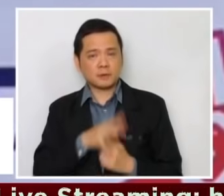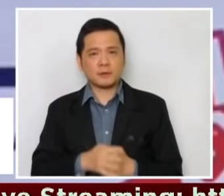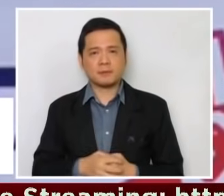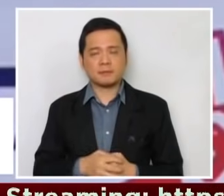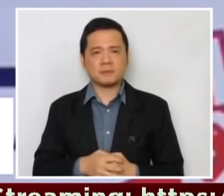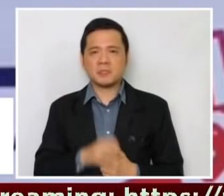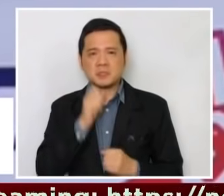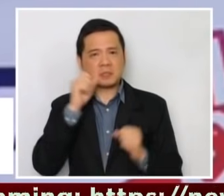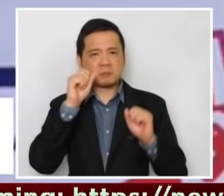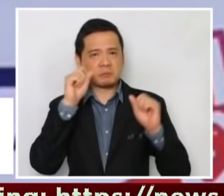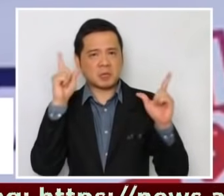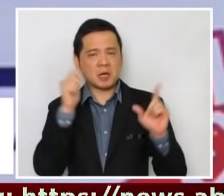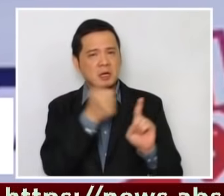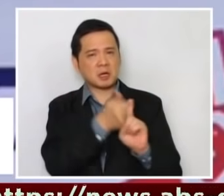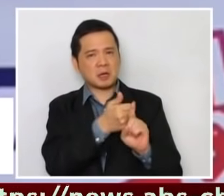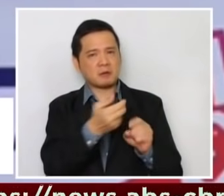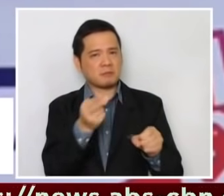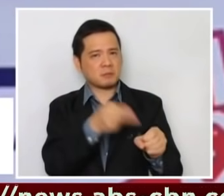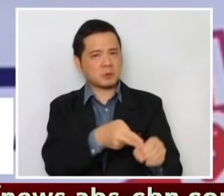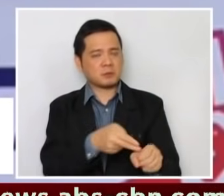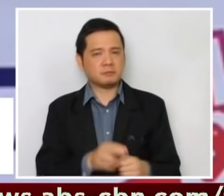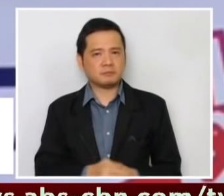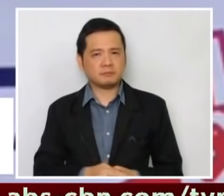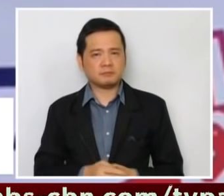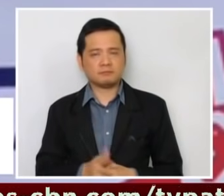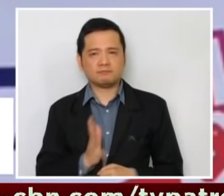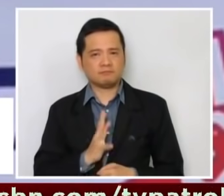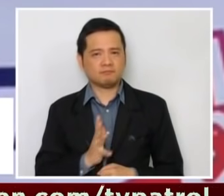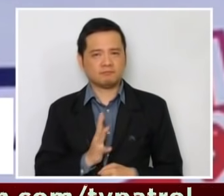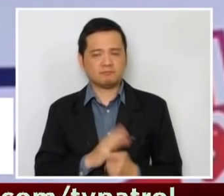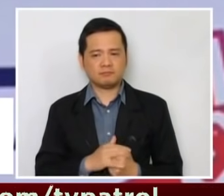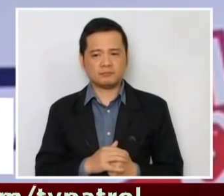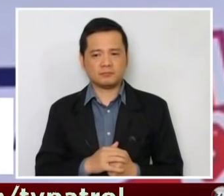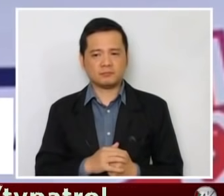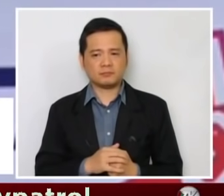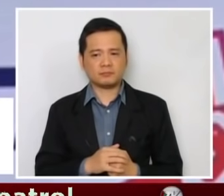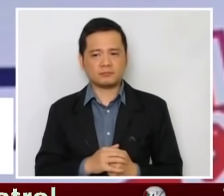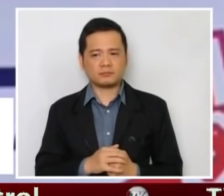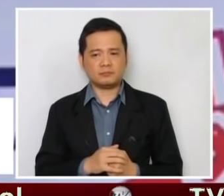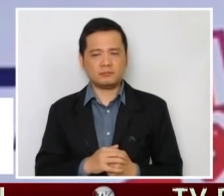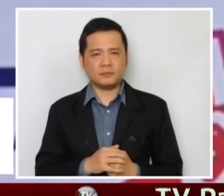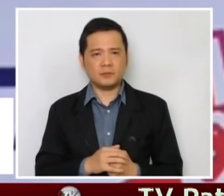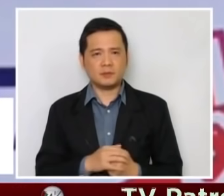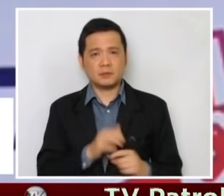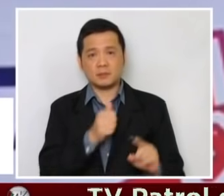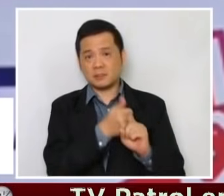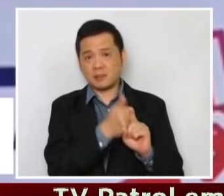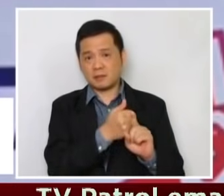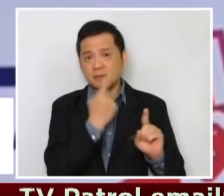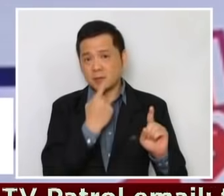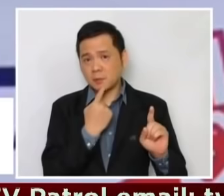Dahil yun na nga, sinasabi, matagal na niya sinasabi na matatakbo din siya.